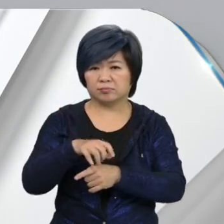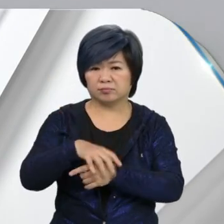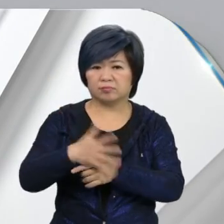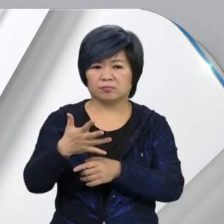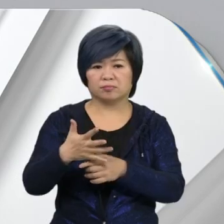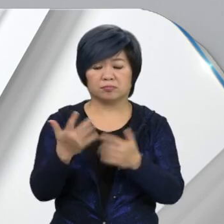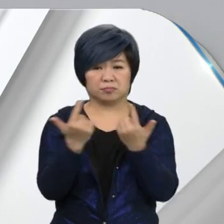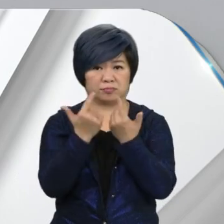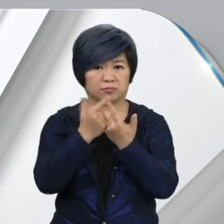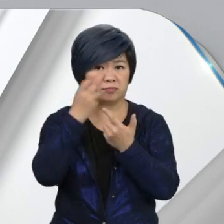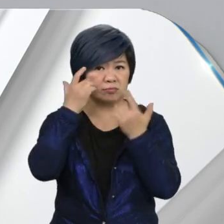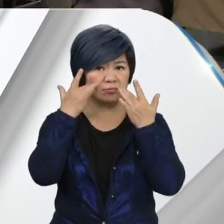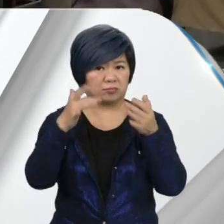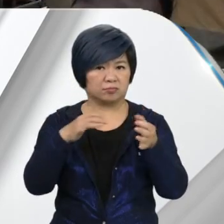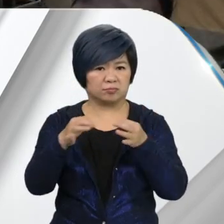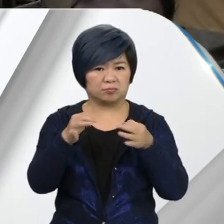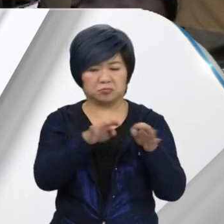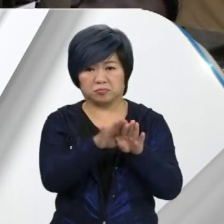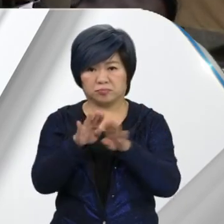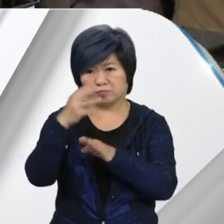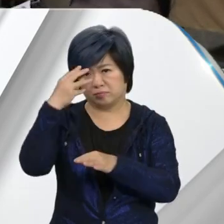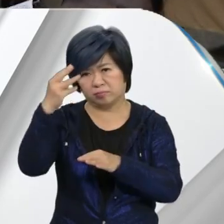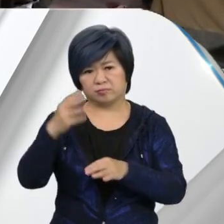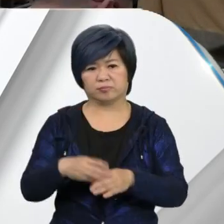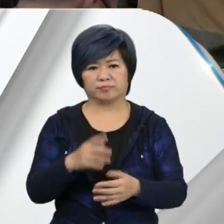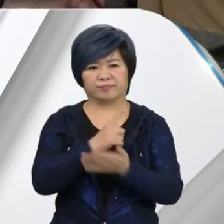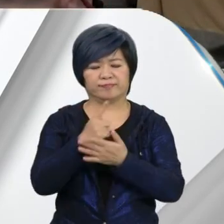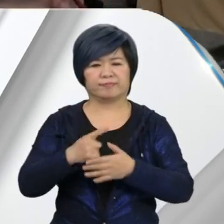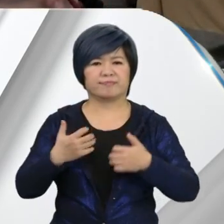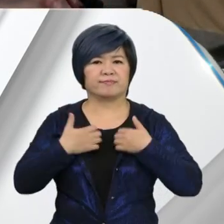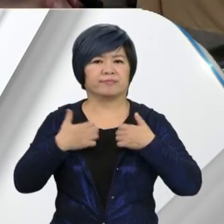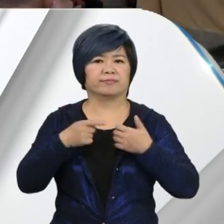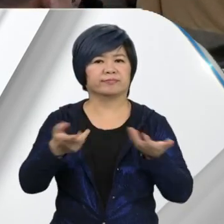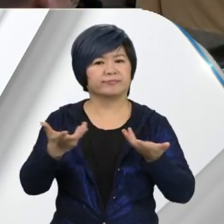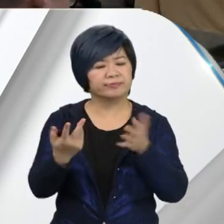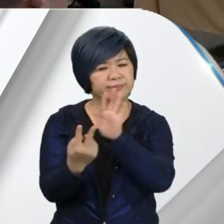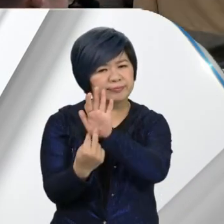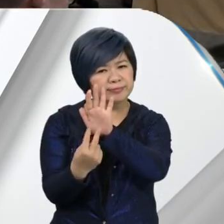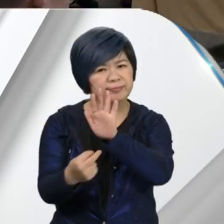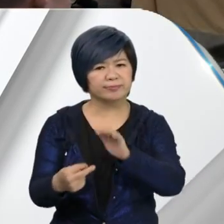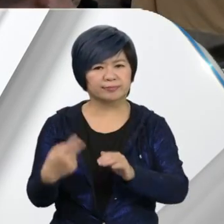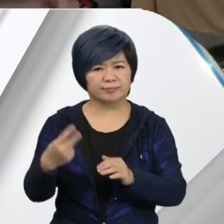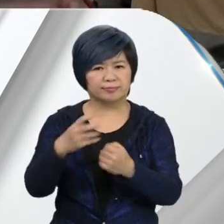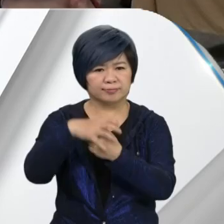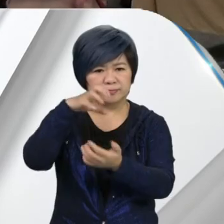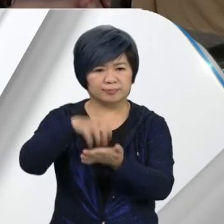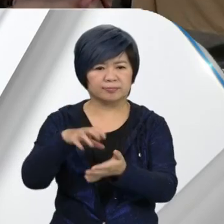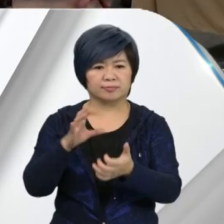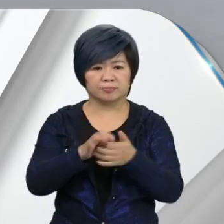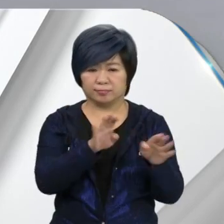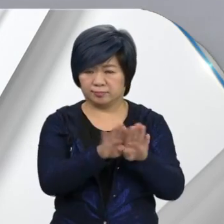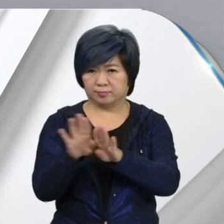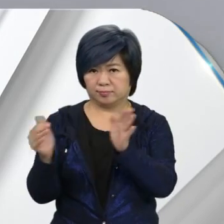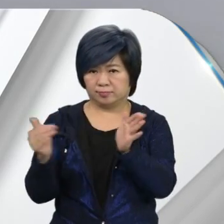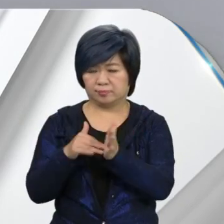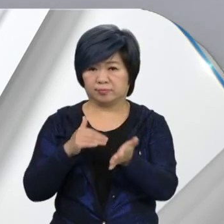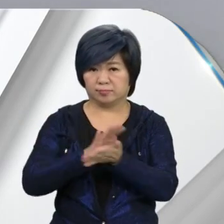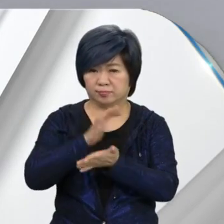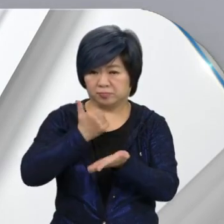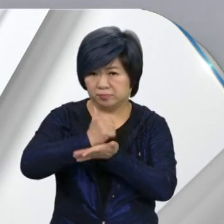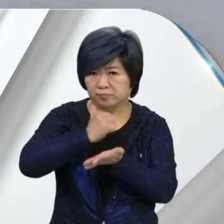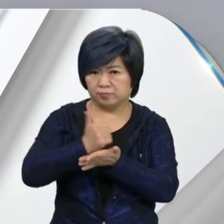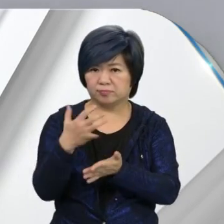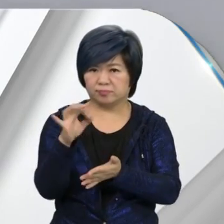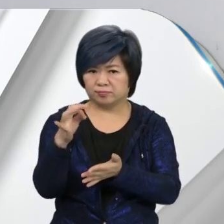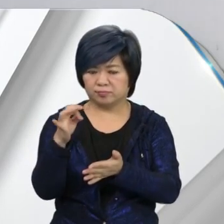台北果菜市场，并了三年，大家气喷喷的问题来说明，还保证了水果后，供货同价是